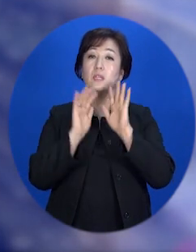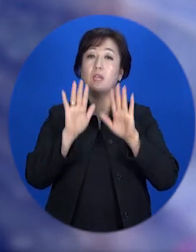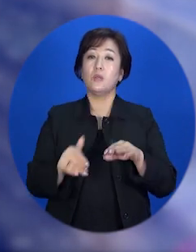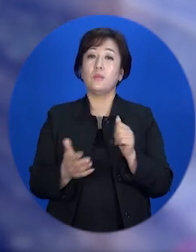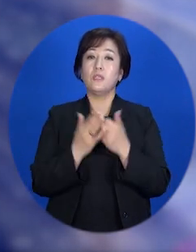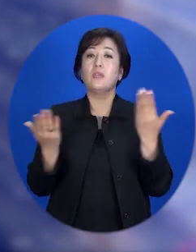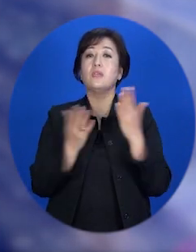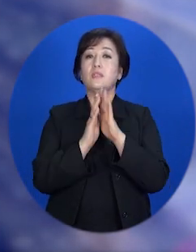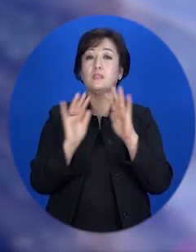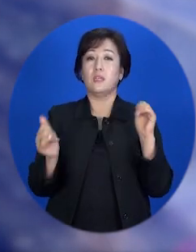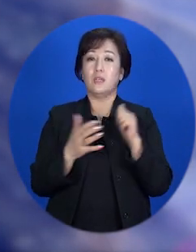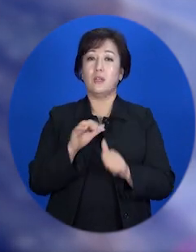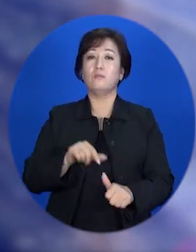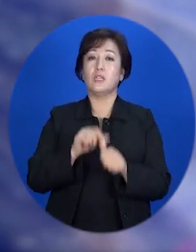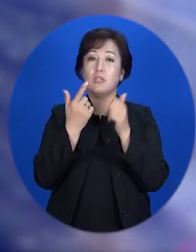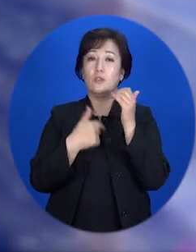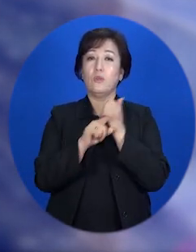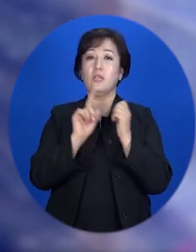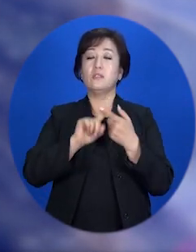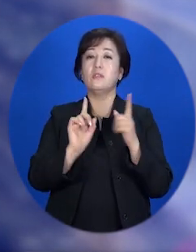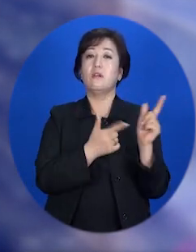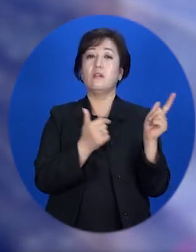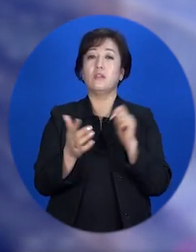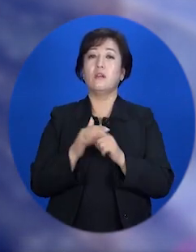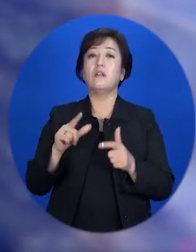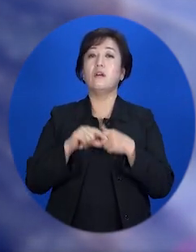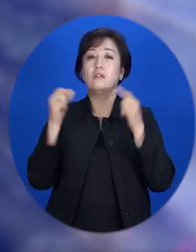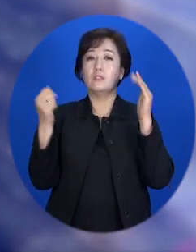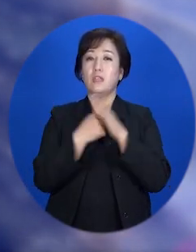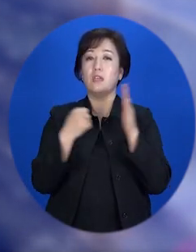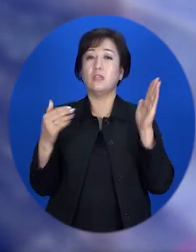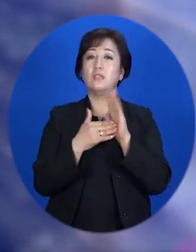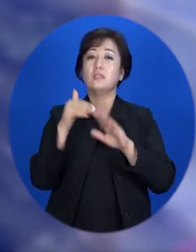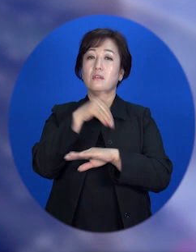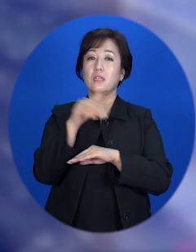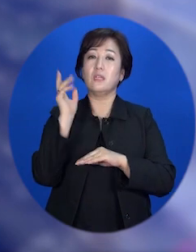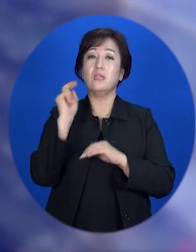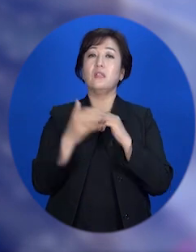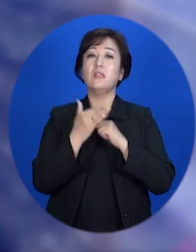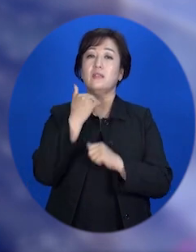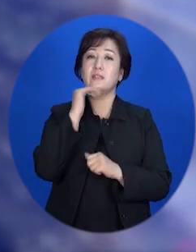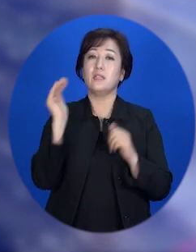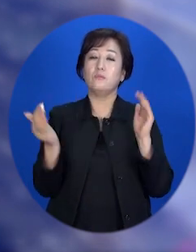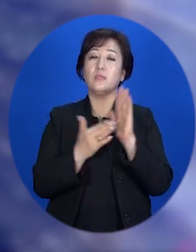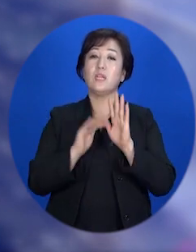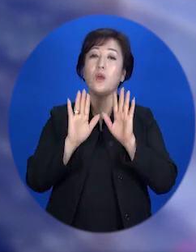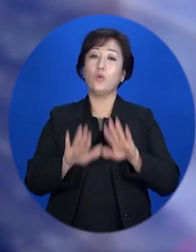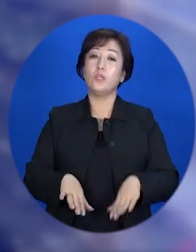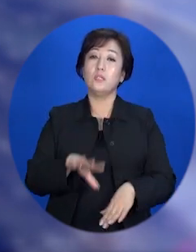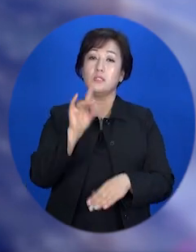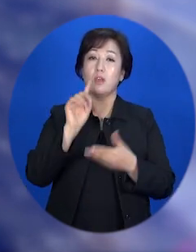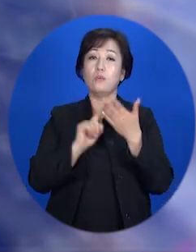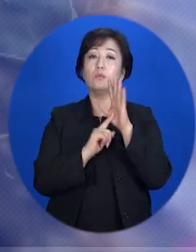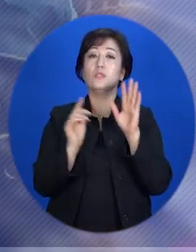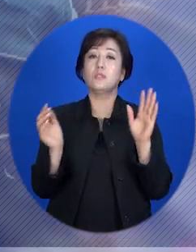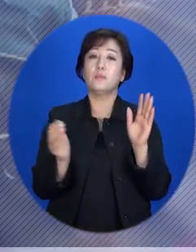구직자 모두에게 다양하고 폭넓은 선택의 기회가 되기를 기대해봅니다. 오늘의 첫 소식입니다.